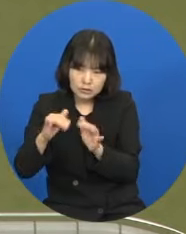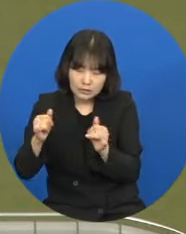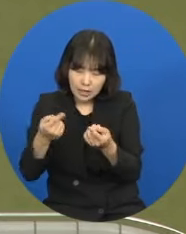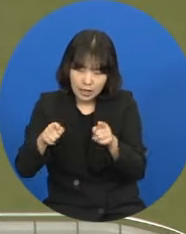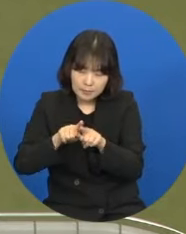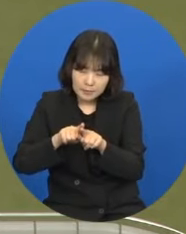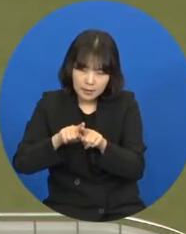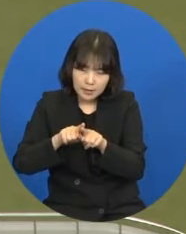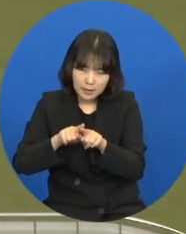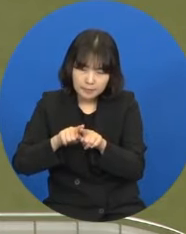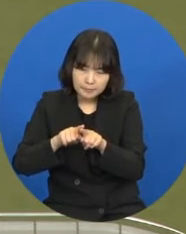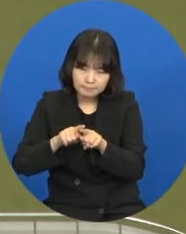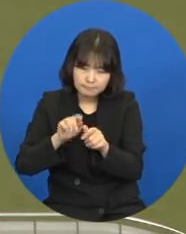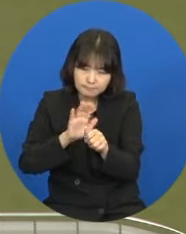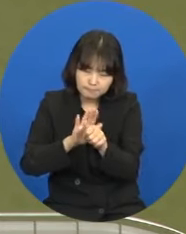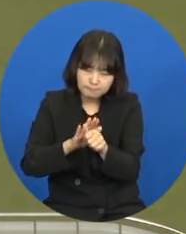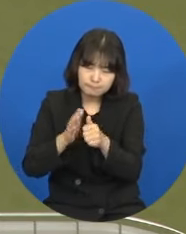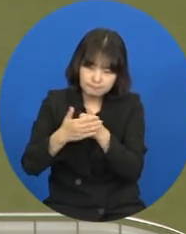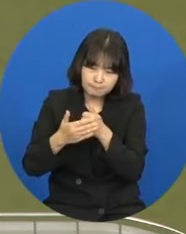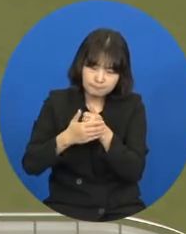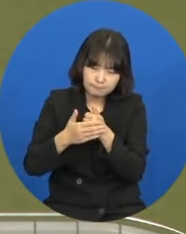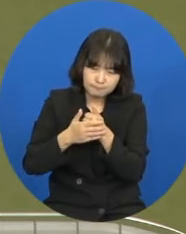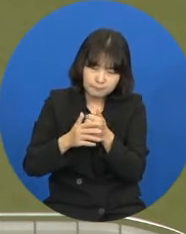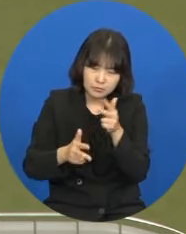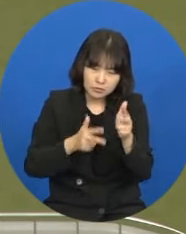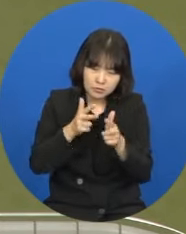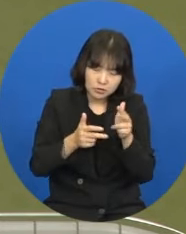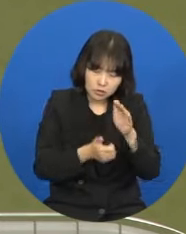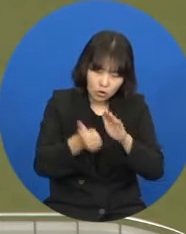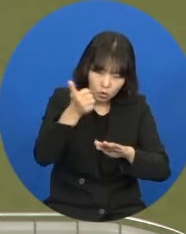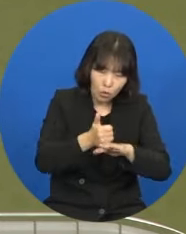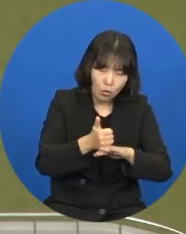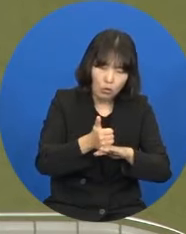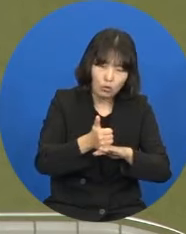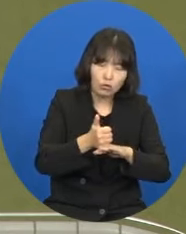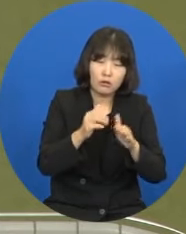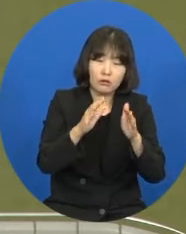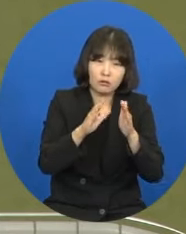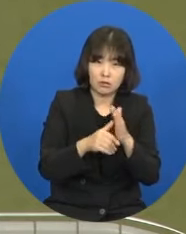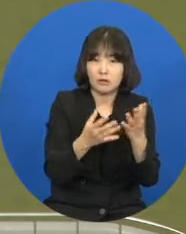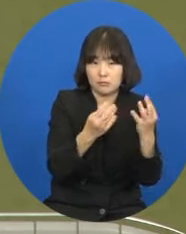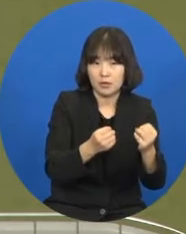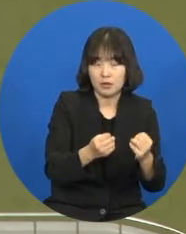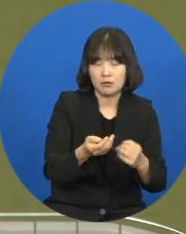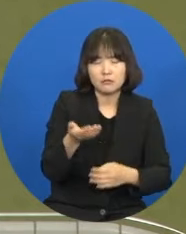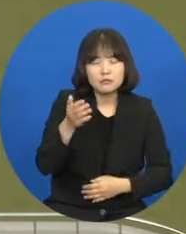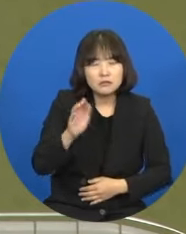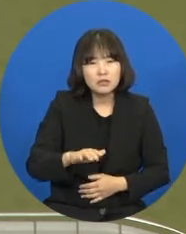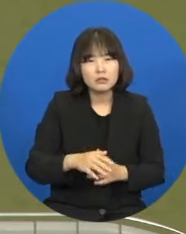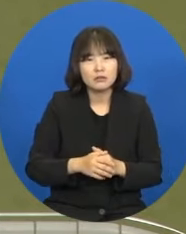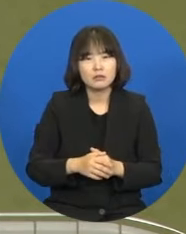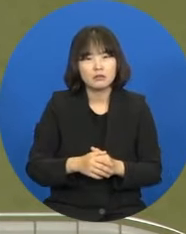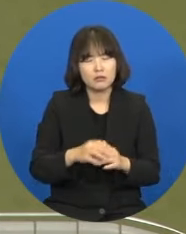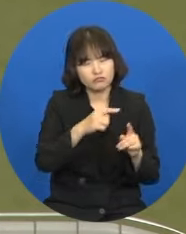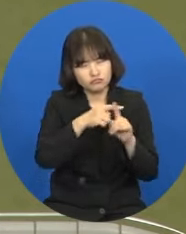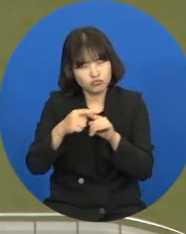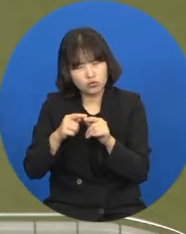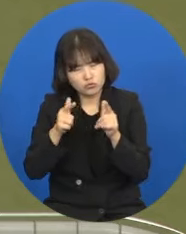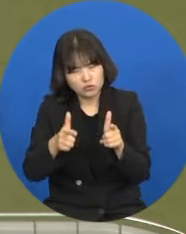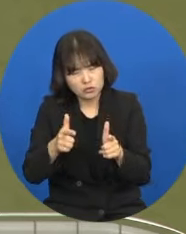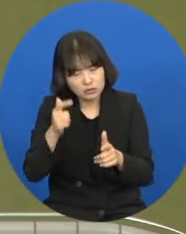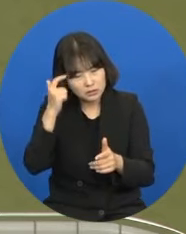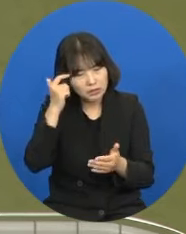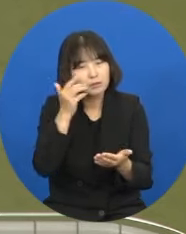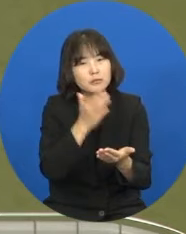동역해 비즈니스가 성경적으로 하는 경우가 상당히 많죠 근데 한편으로 무조건 것 기회를 얻길 것이